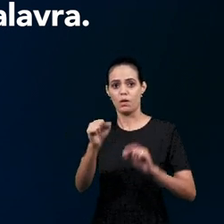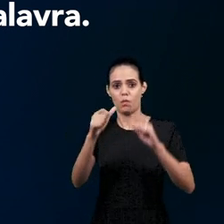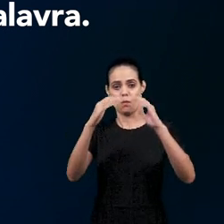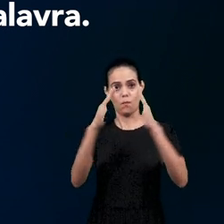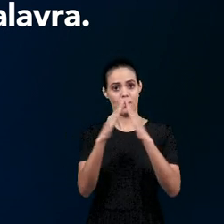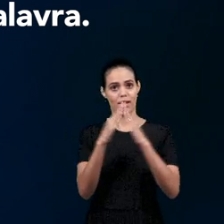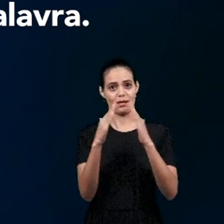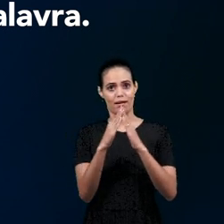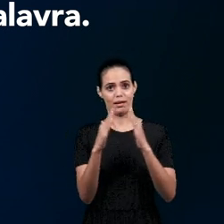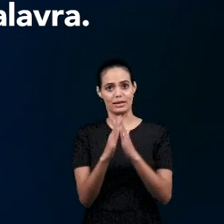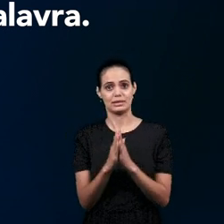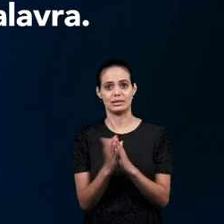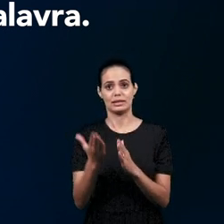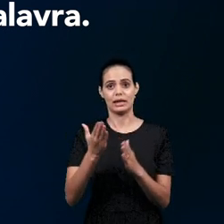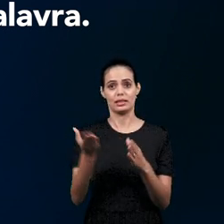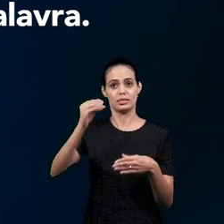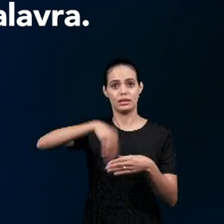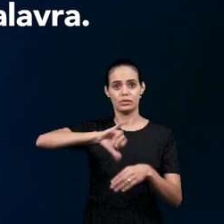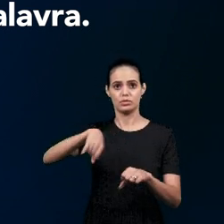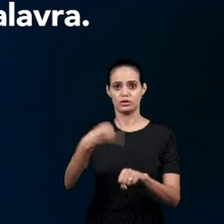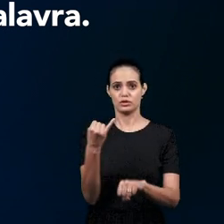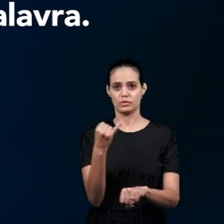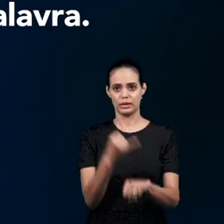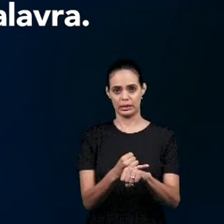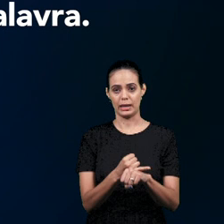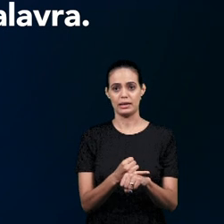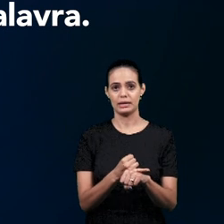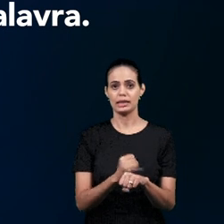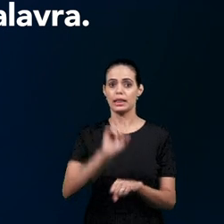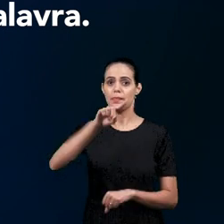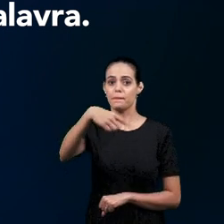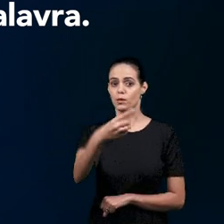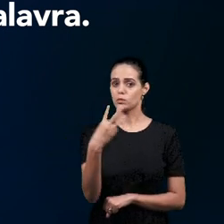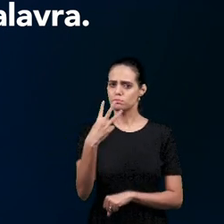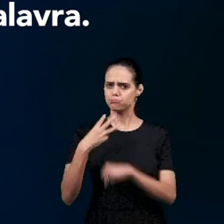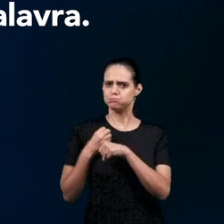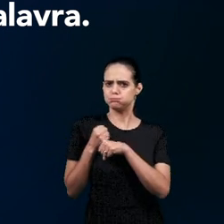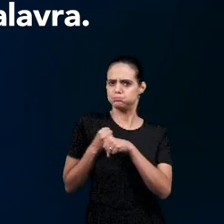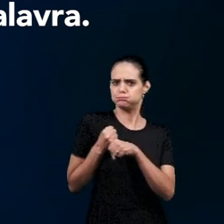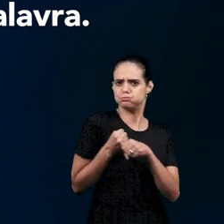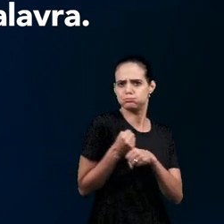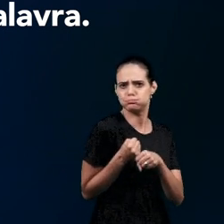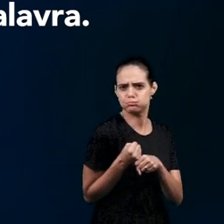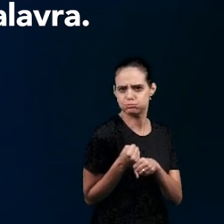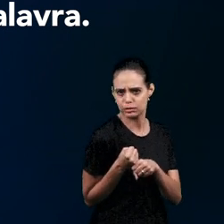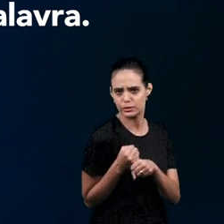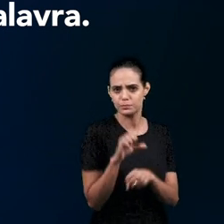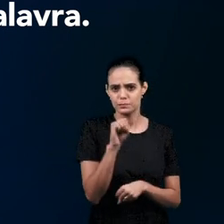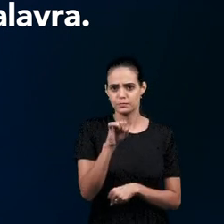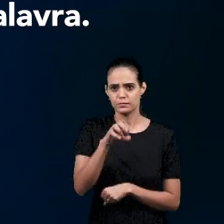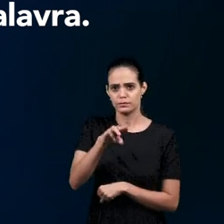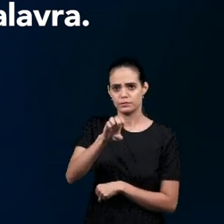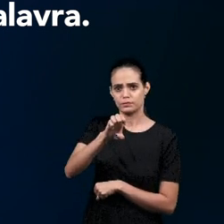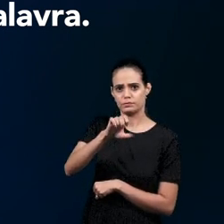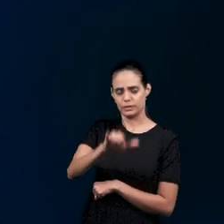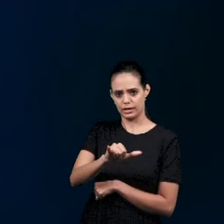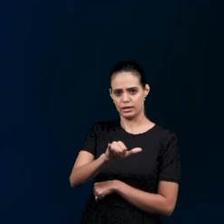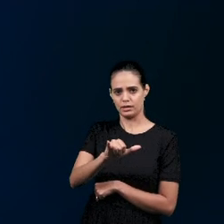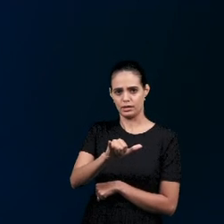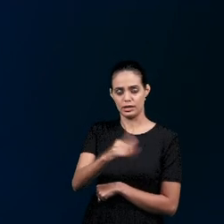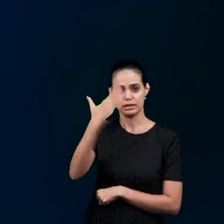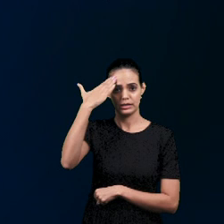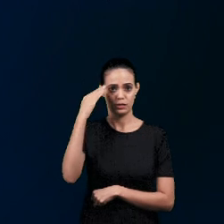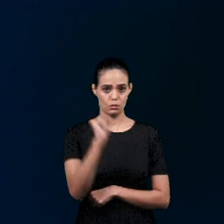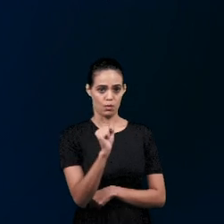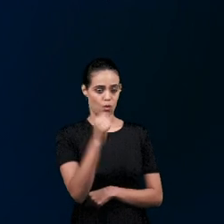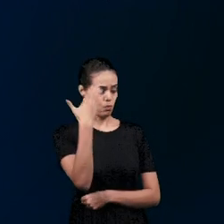ans après, Simée est sorti et Salomon l'a su et la parole s'est accomplie. Ainsi, nous pouvons faire